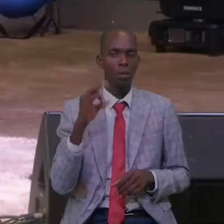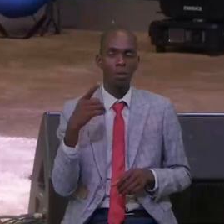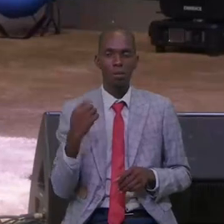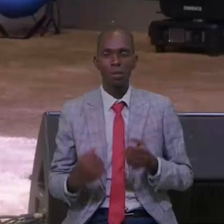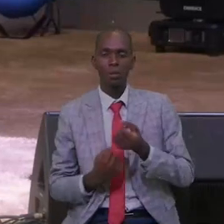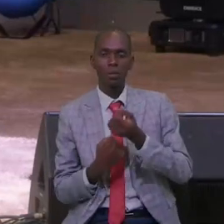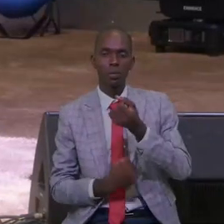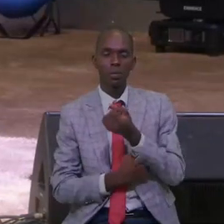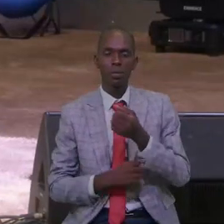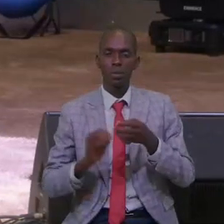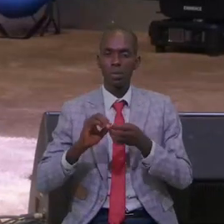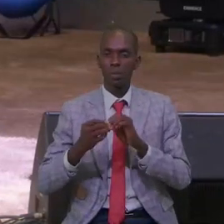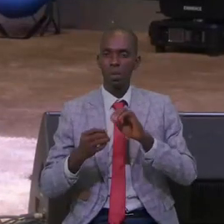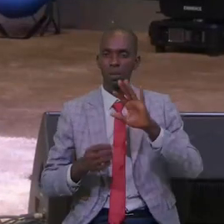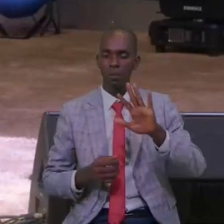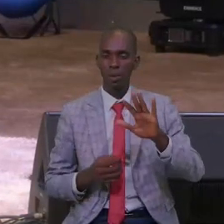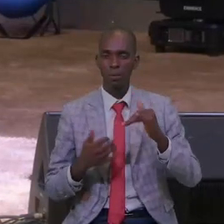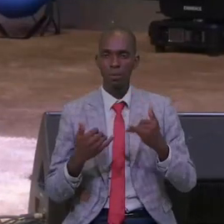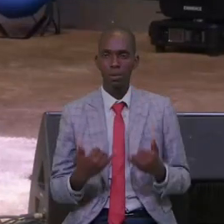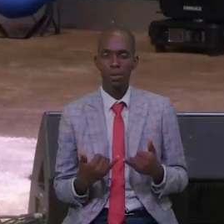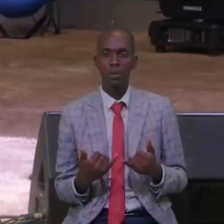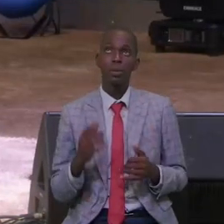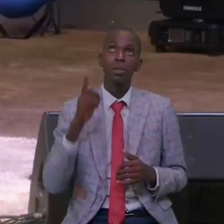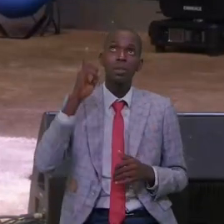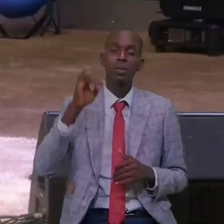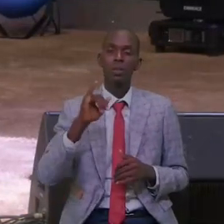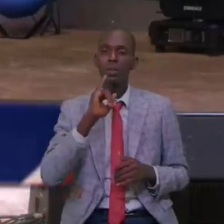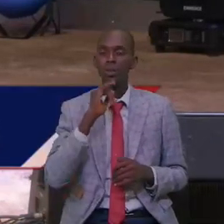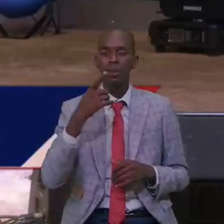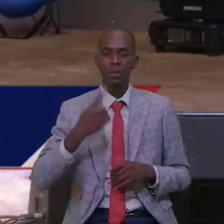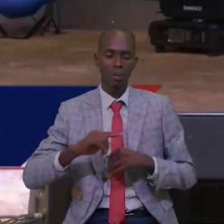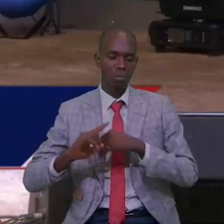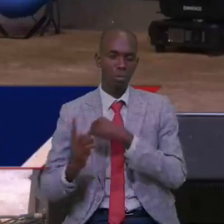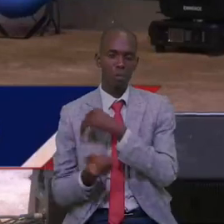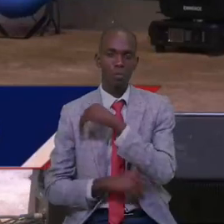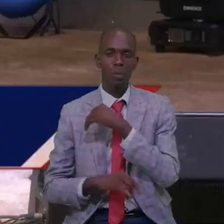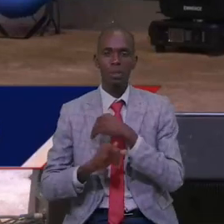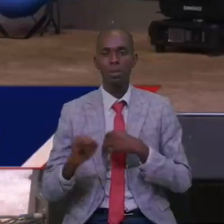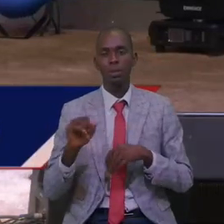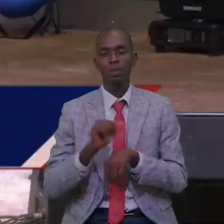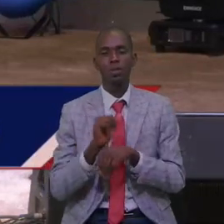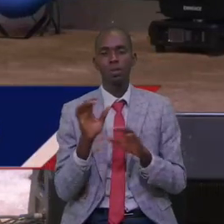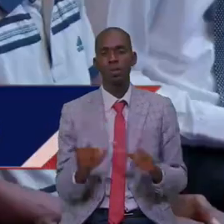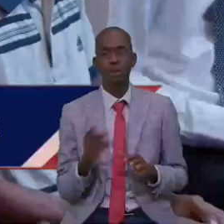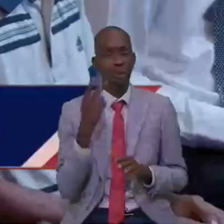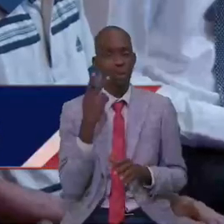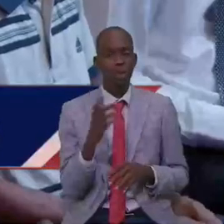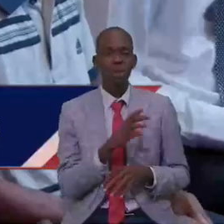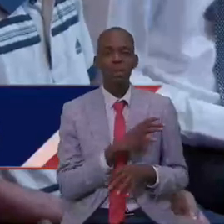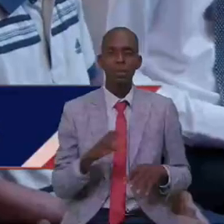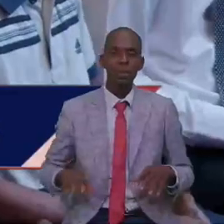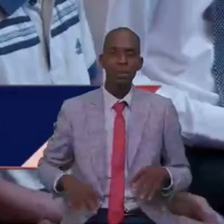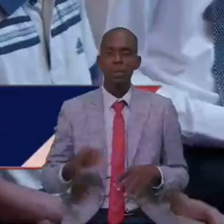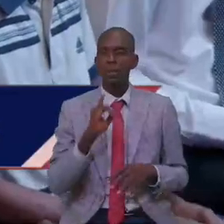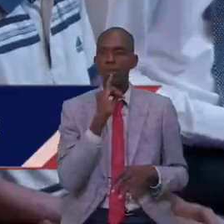allons voir le numéro 5 ici. C'est la pierre qui frappe. Vous voyez, Christ, non seulement